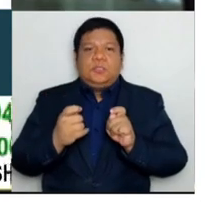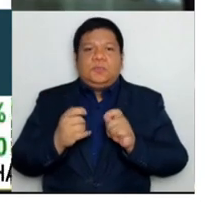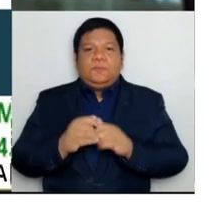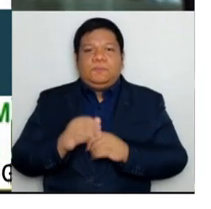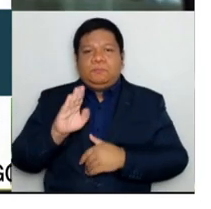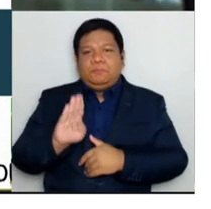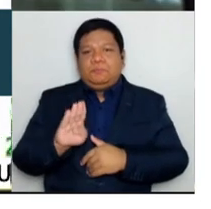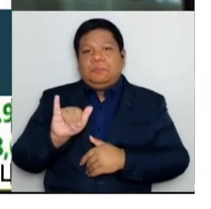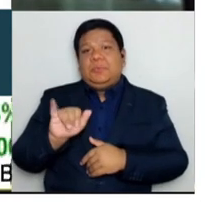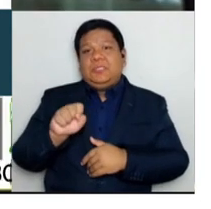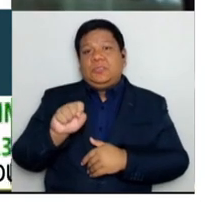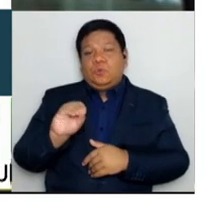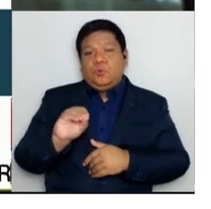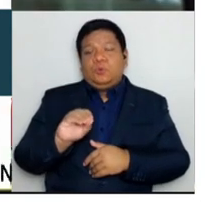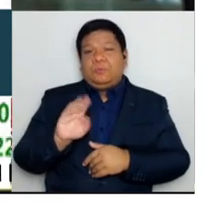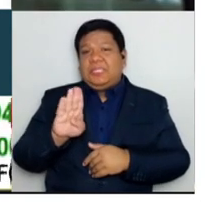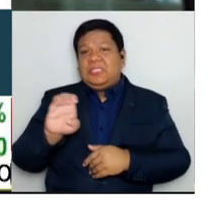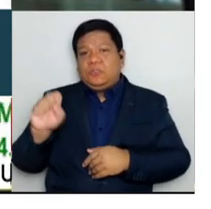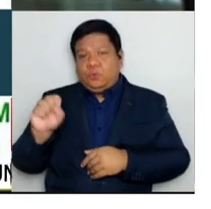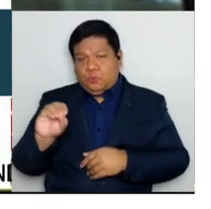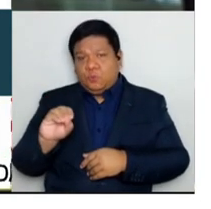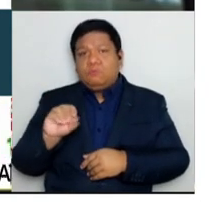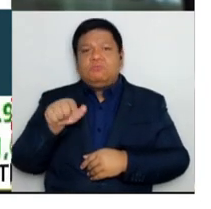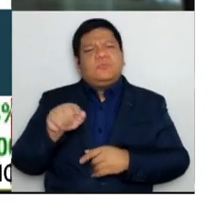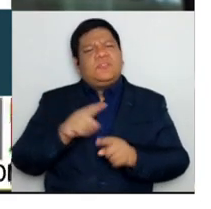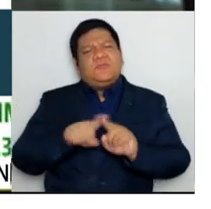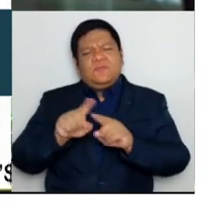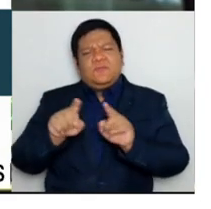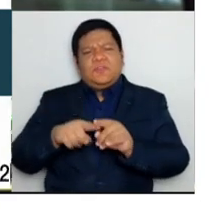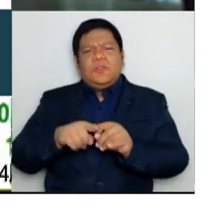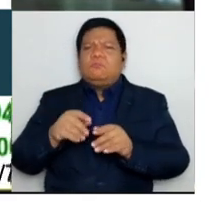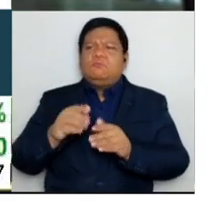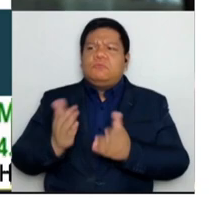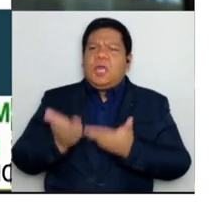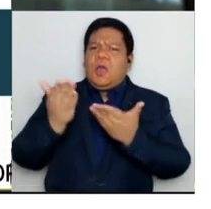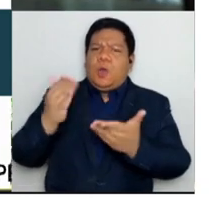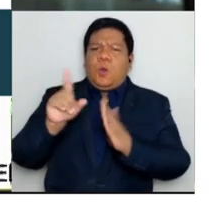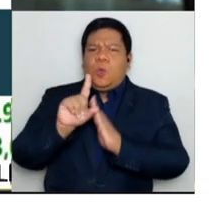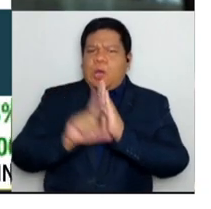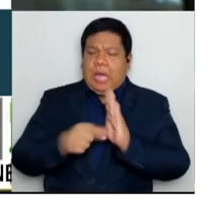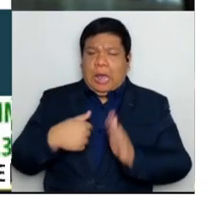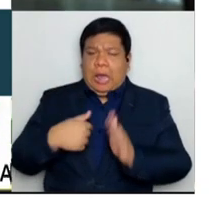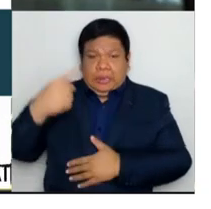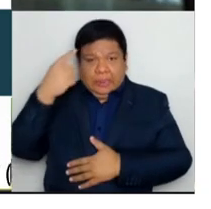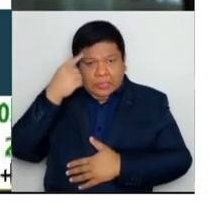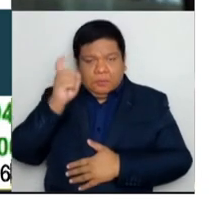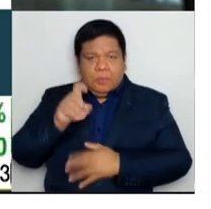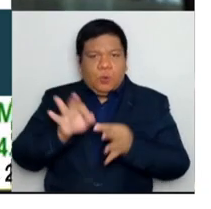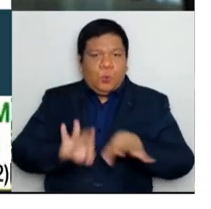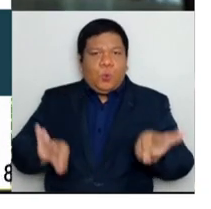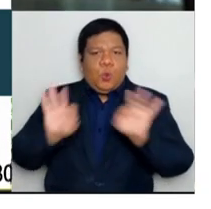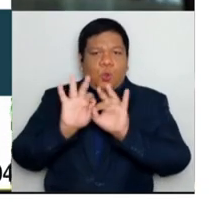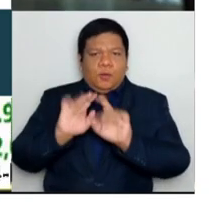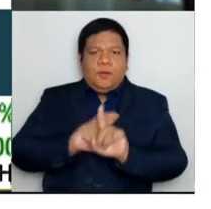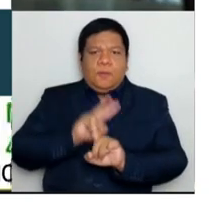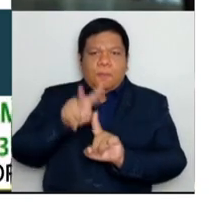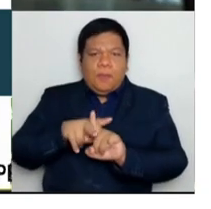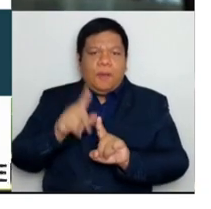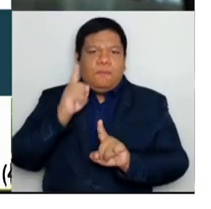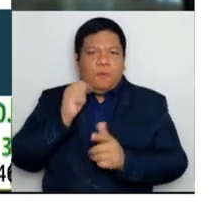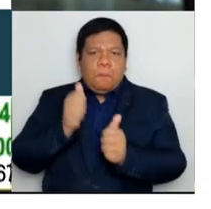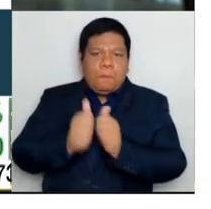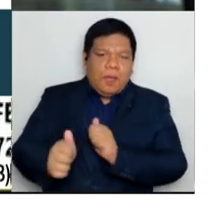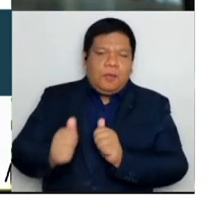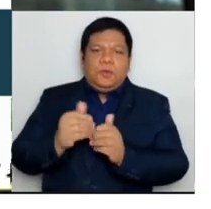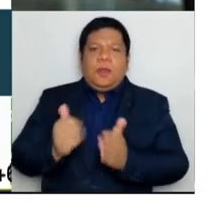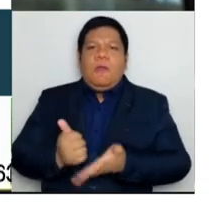lang yan sa maraming mga panukalang batas na tingin ko ay dapat ay karapat dapat at makakatulong para umahon